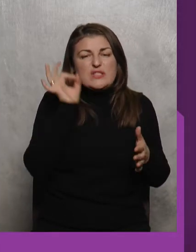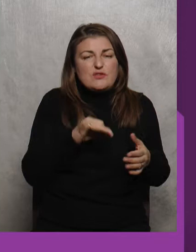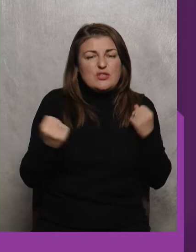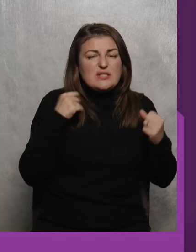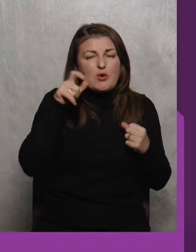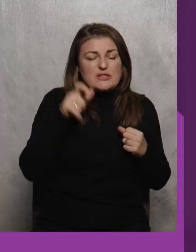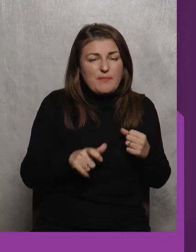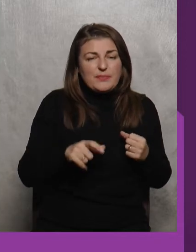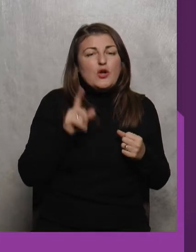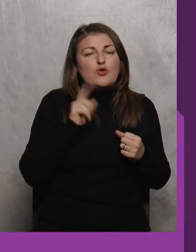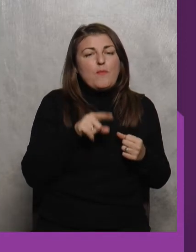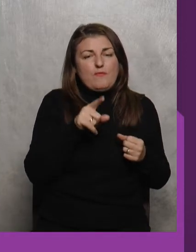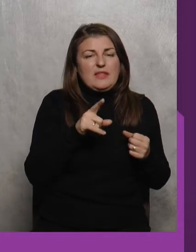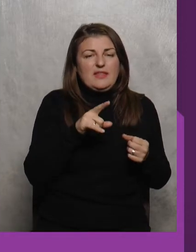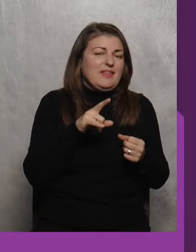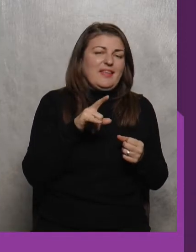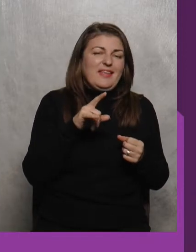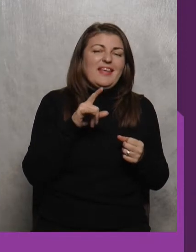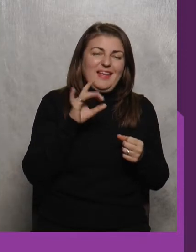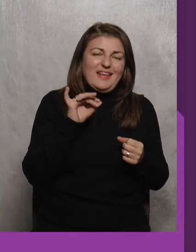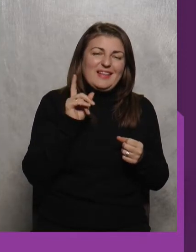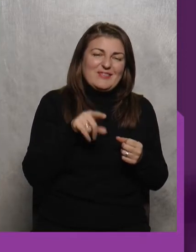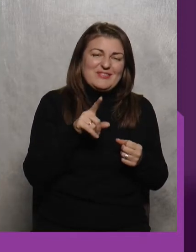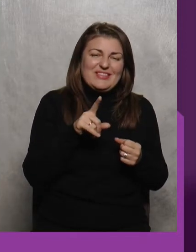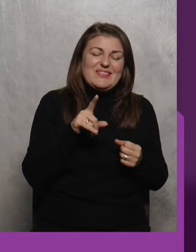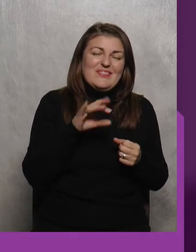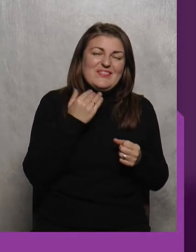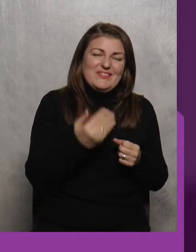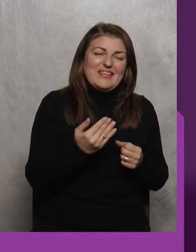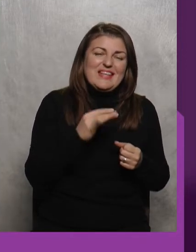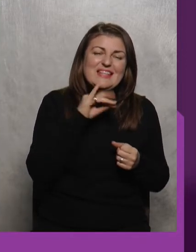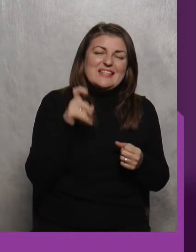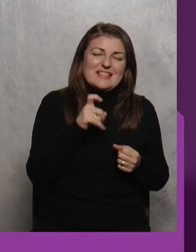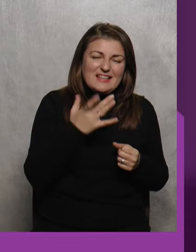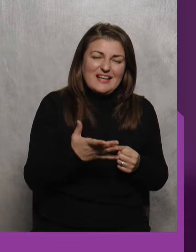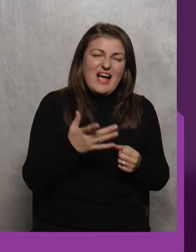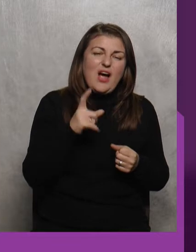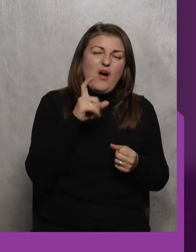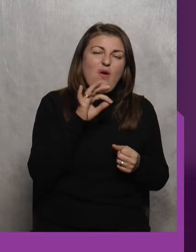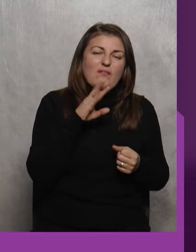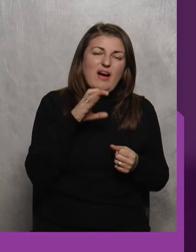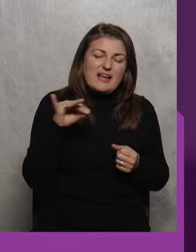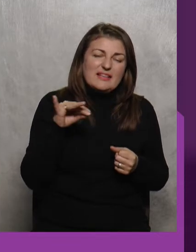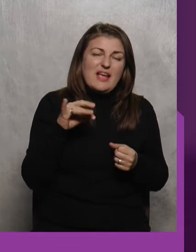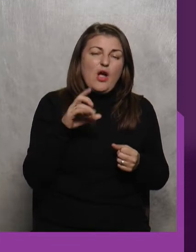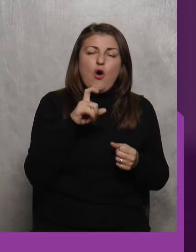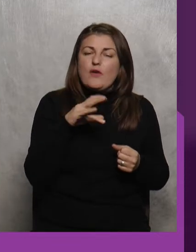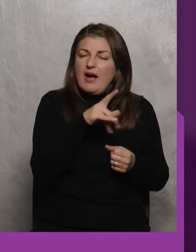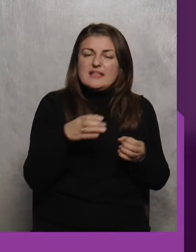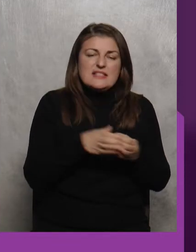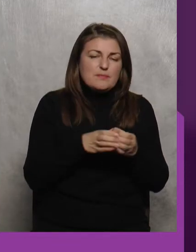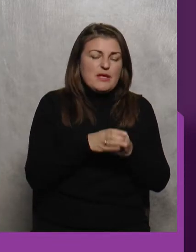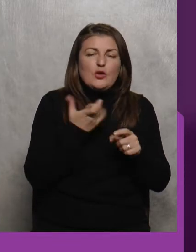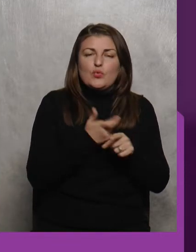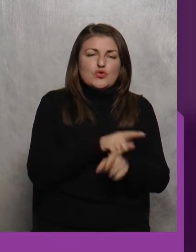спортсмен. І тому, що він з Житомирщини, так? І, напевно, тому, що він із Хорватії. Хорватська збірна дуже